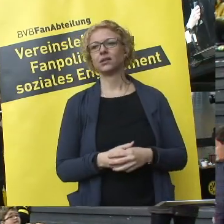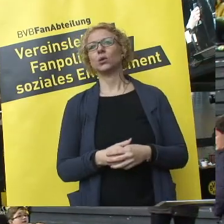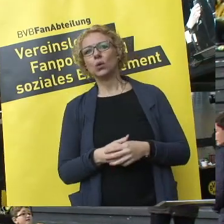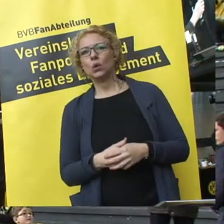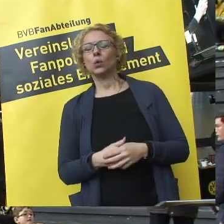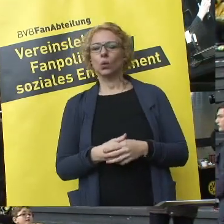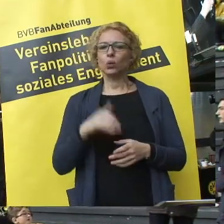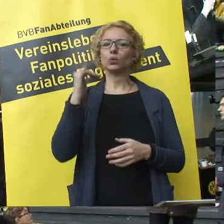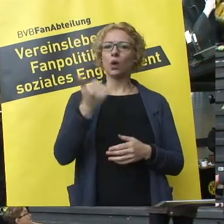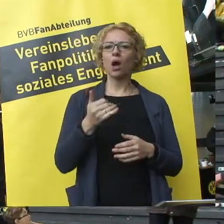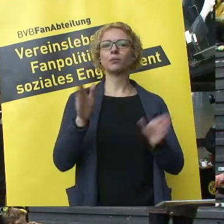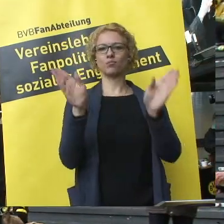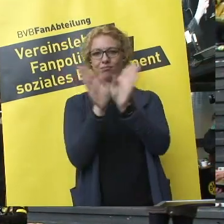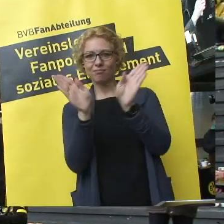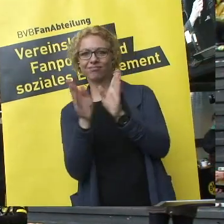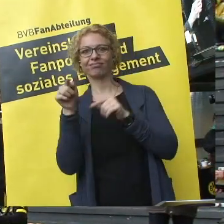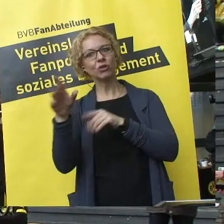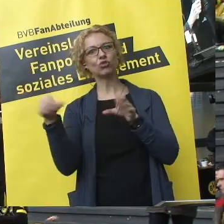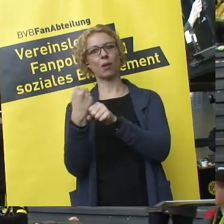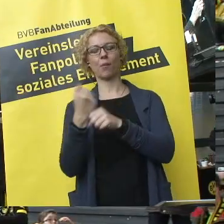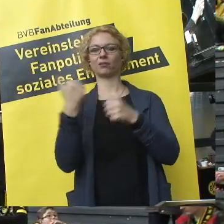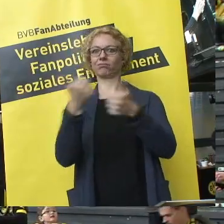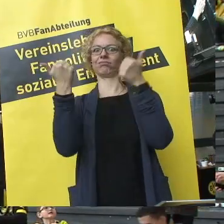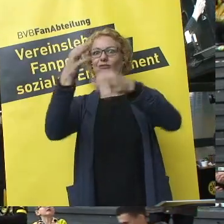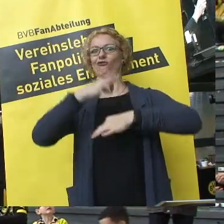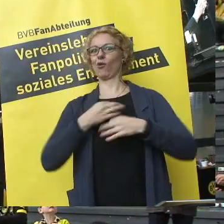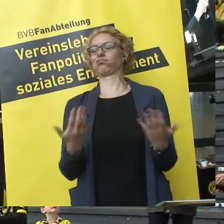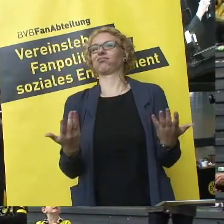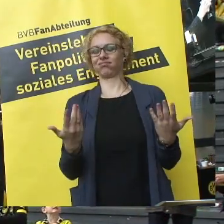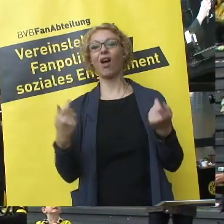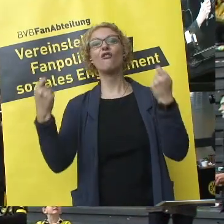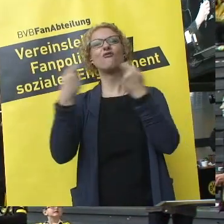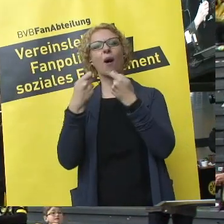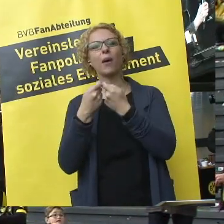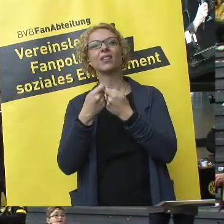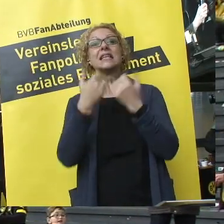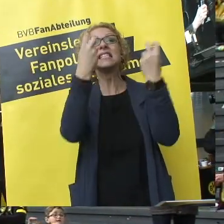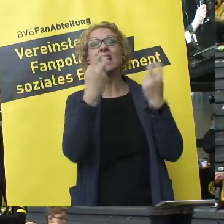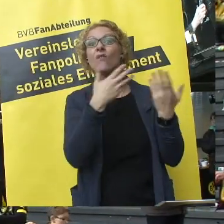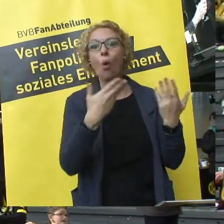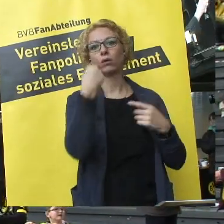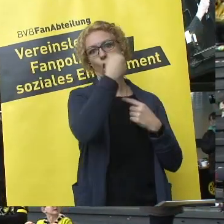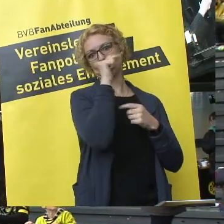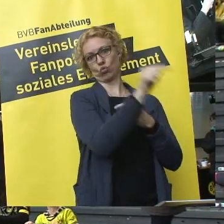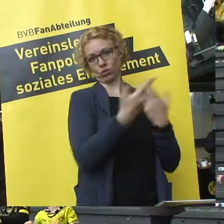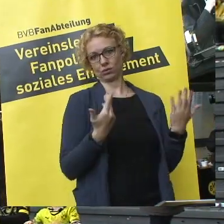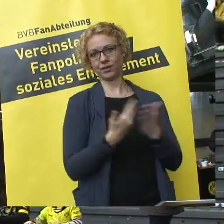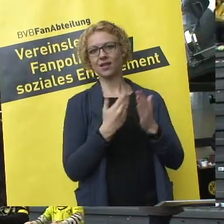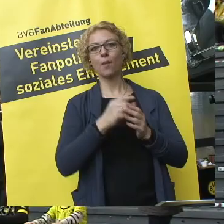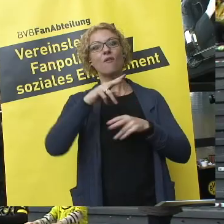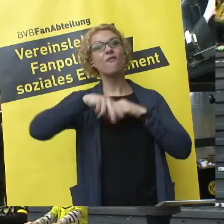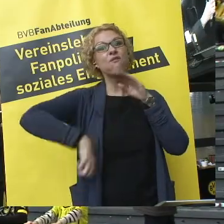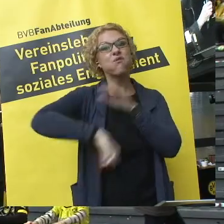Also die Zusammenarbeit mit Borussia ist natürlich ideal für uns, weil wir sind ein Verband mit Sitz in Dortmund. Fußball ist unser